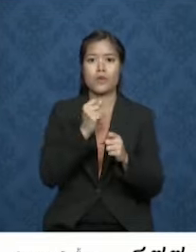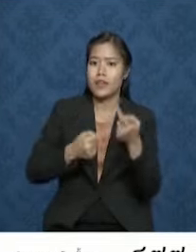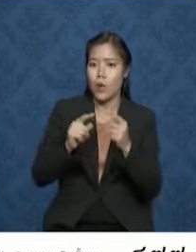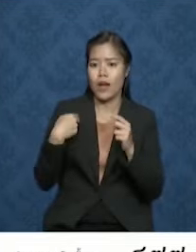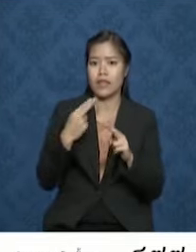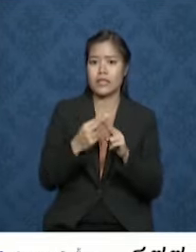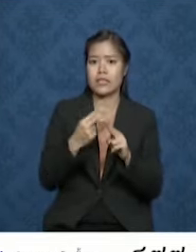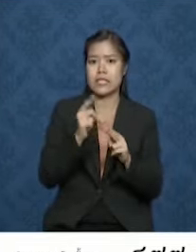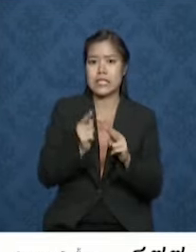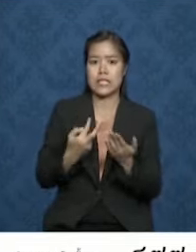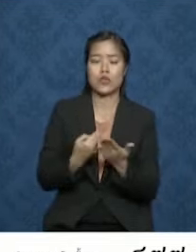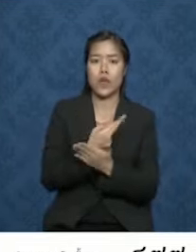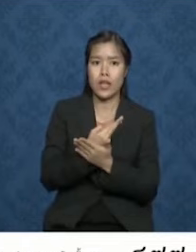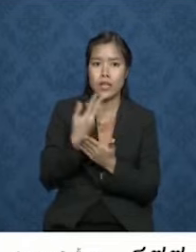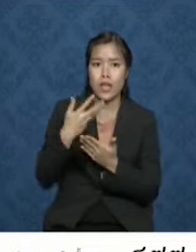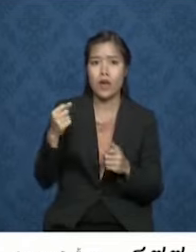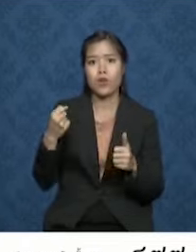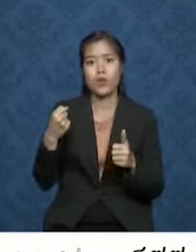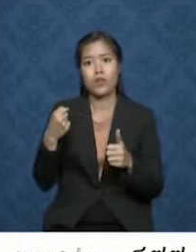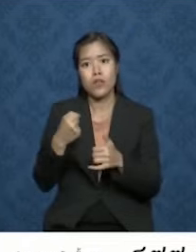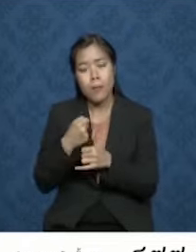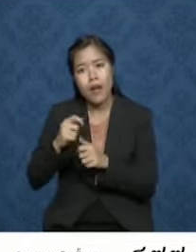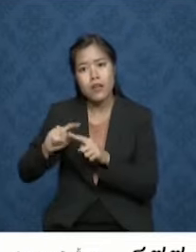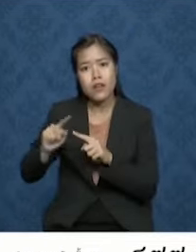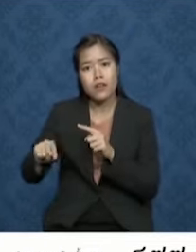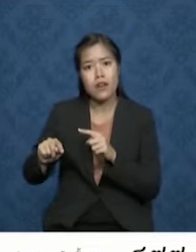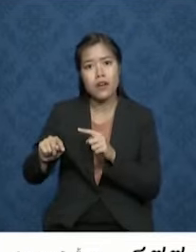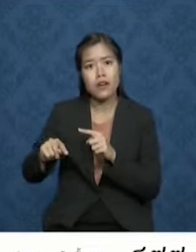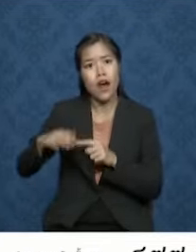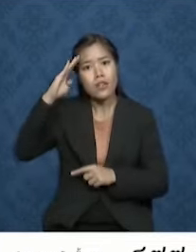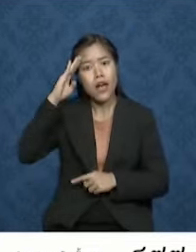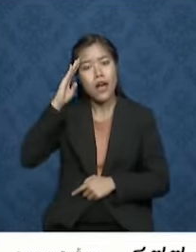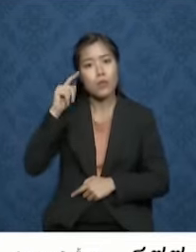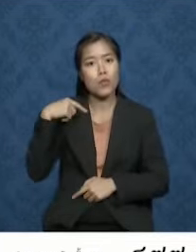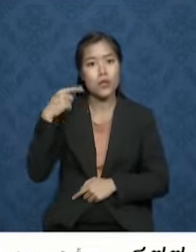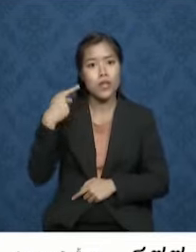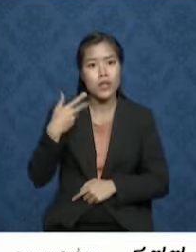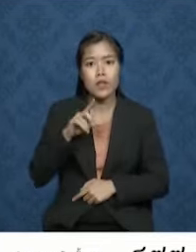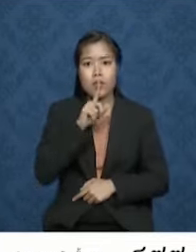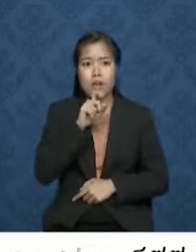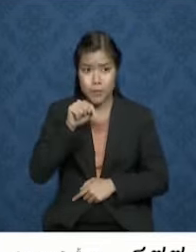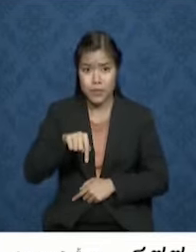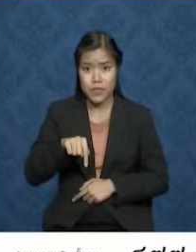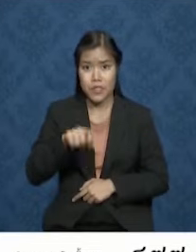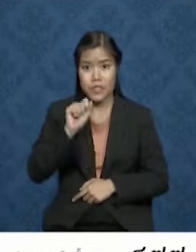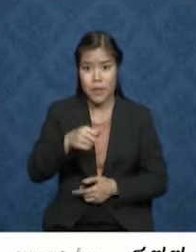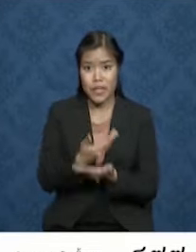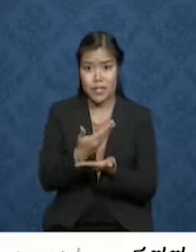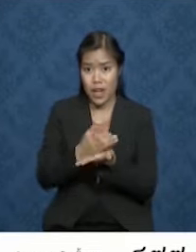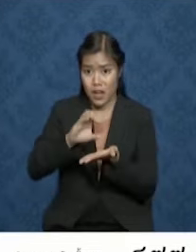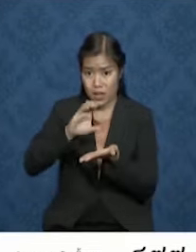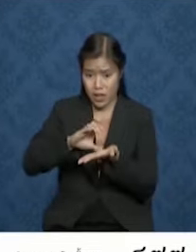กายทหารหญิงคนนึงแล้วก็โยงใยไปทั่วเลยครับคำถามก็คือว่านี่ใช่หรือไม่ครับนี่คืองบประมาณที่